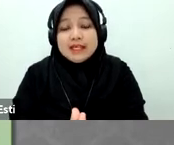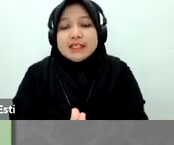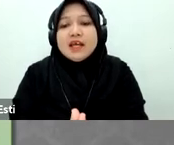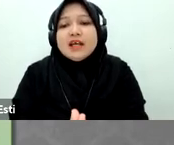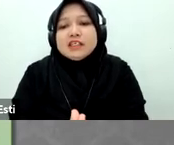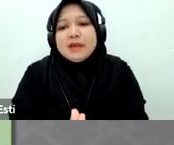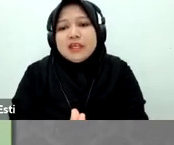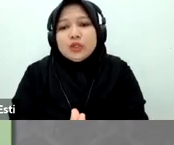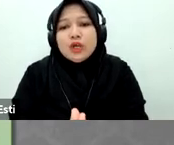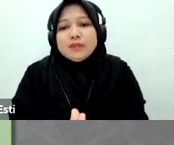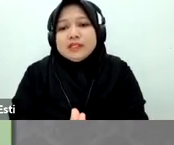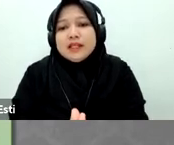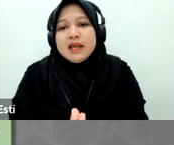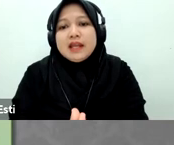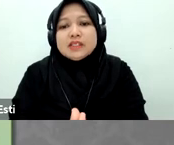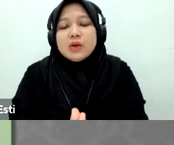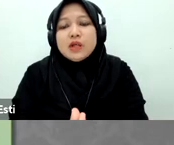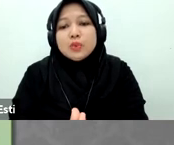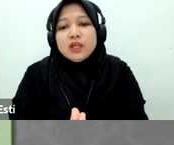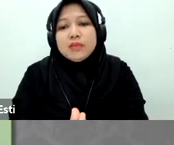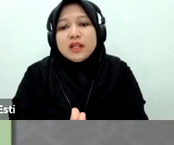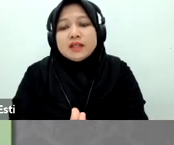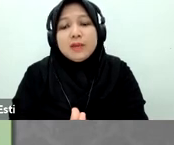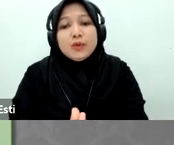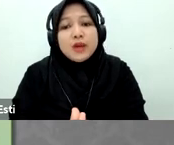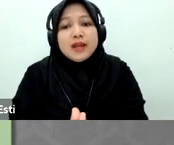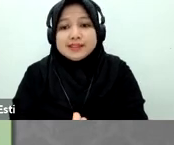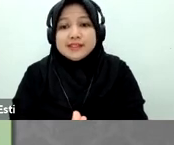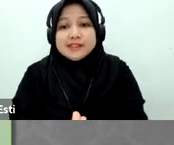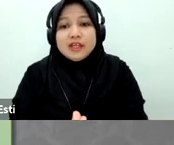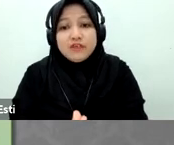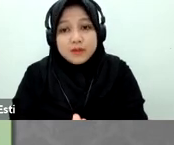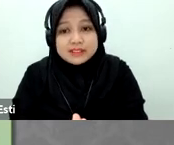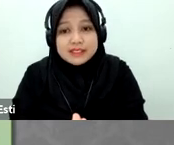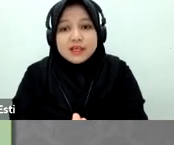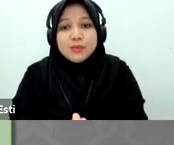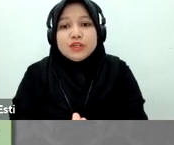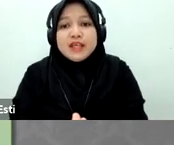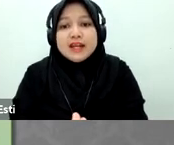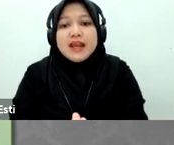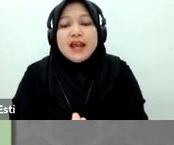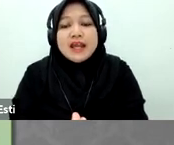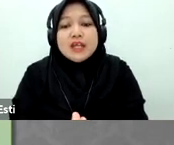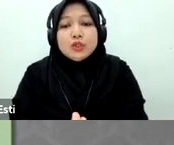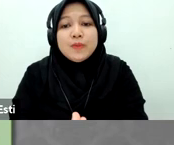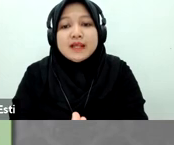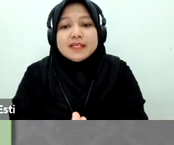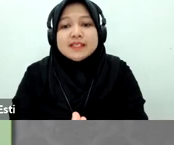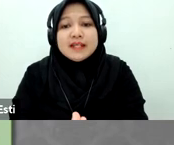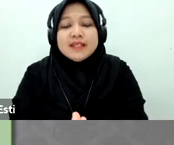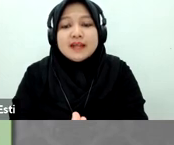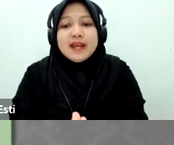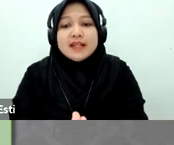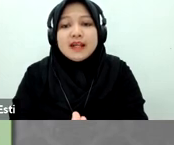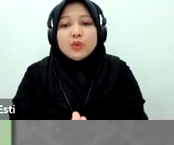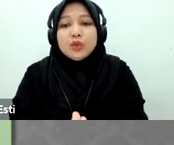disabilitas sebagai contoh misalnya ada seorang tuli yang mereka dia membutuhkan akses informasi kemudian ada juru bahasa